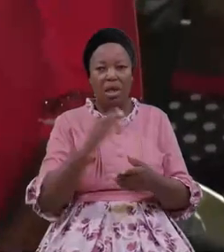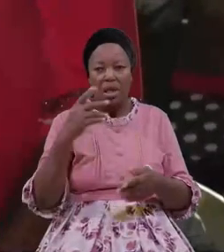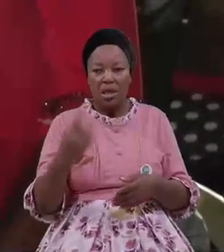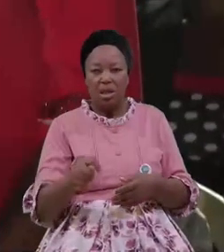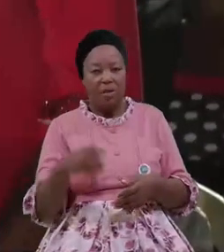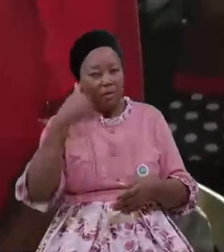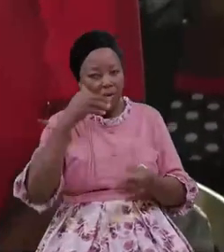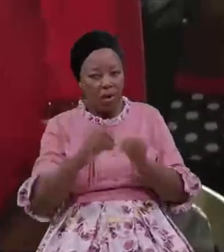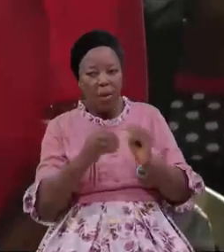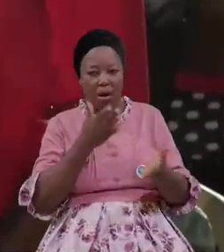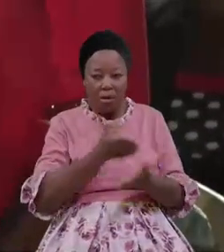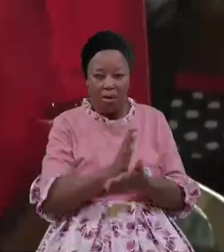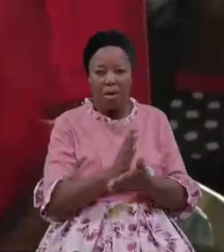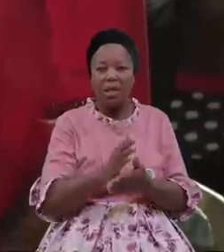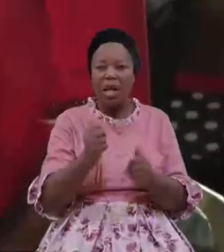vigil